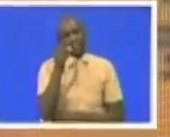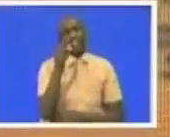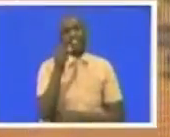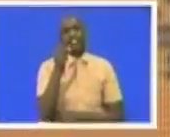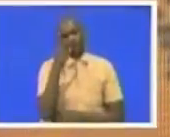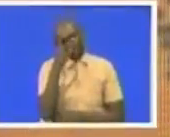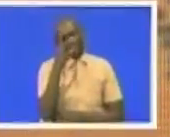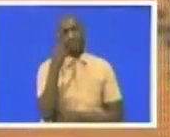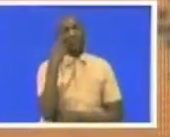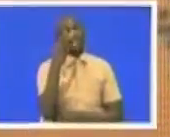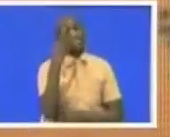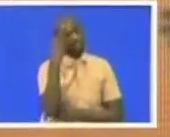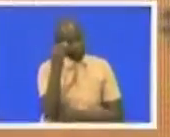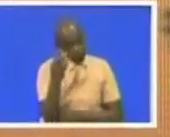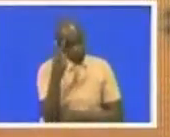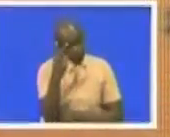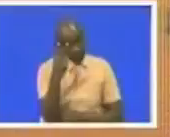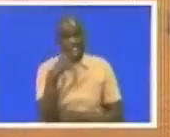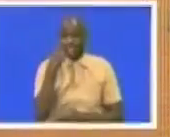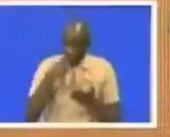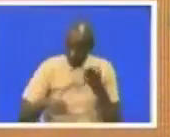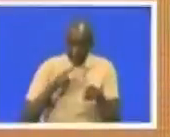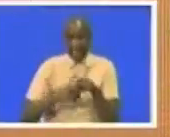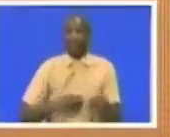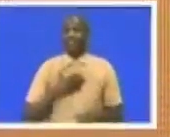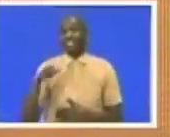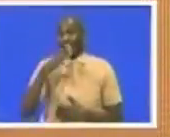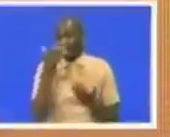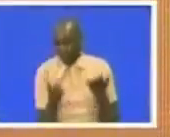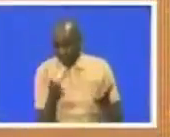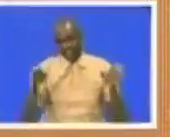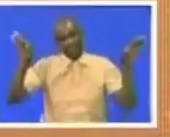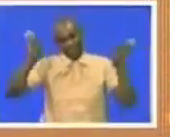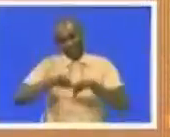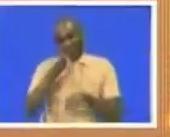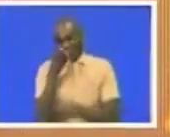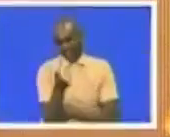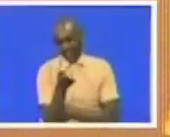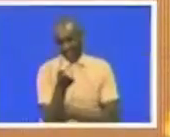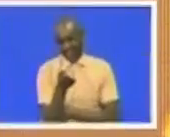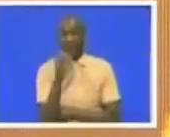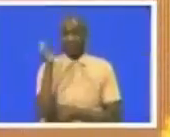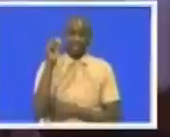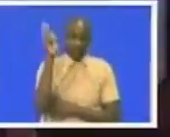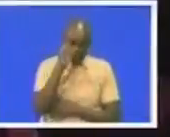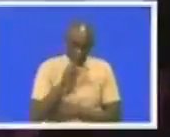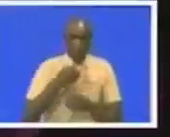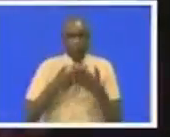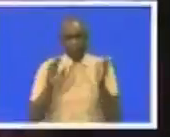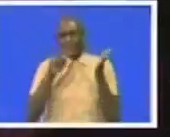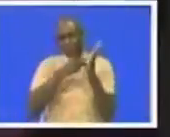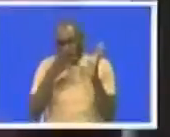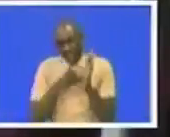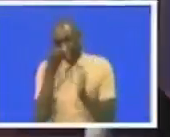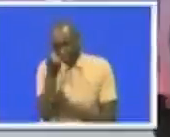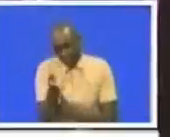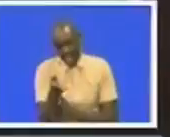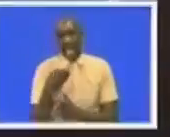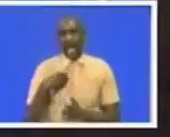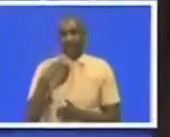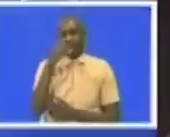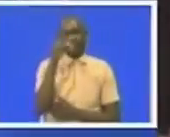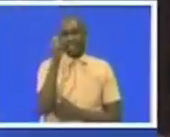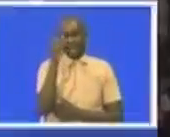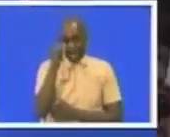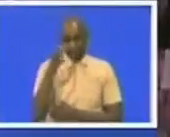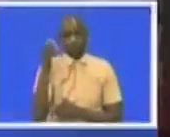2032. Uhuru alisema hayo katika ziara yake katika eneo la bonde la Ufa. Rais Kenyatta amezindua miradi ya maendeleo likiwemo bwawa la Chemususu